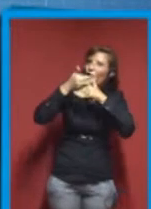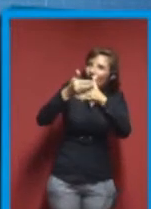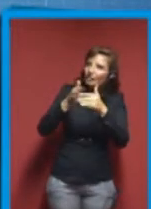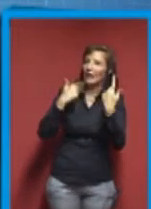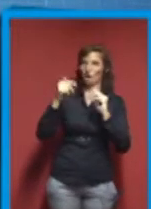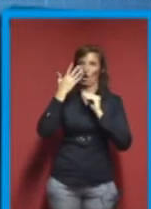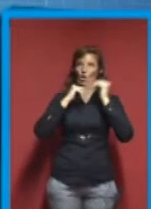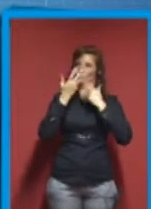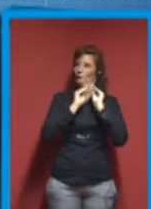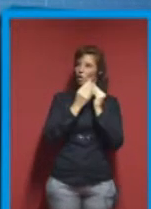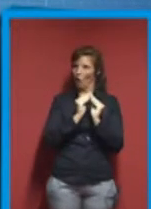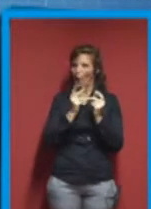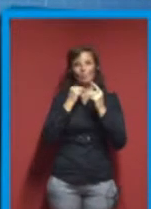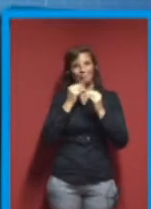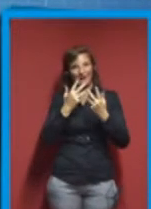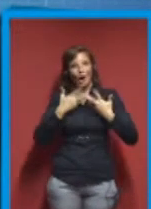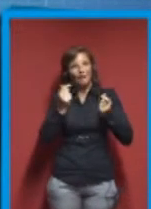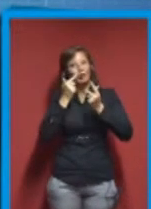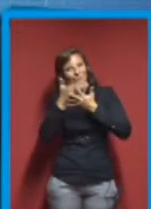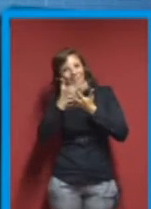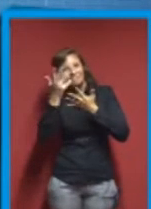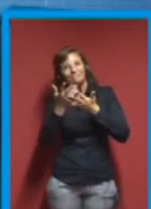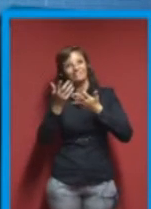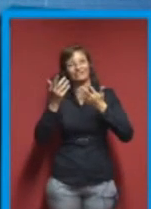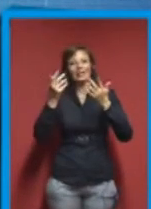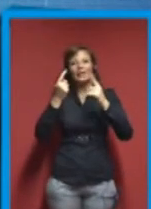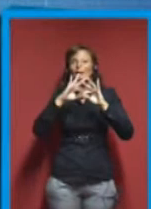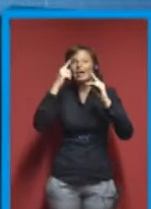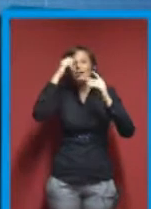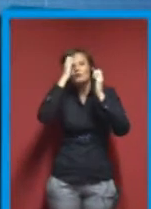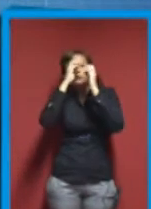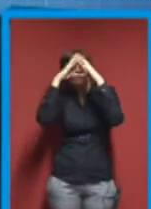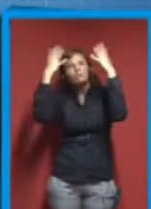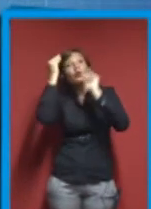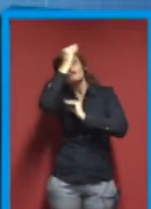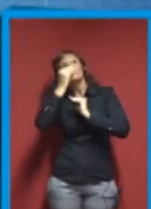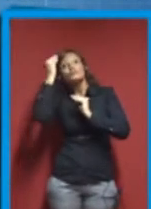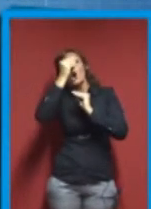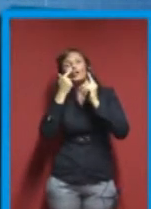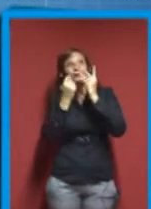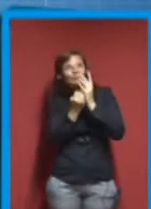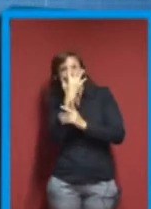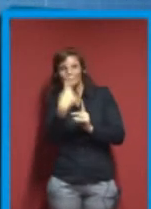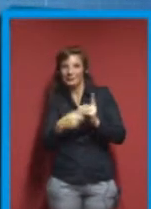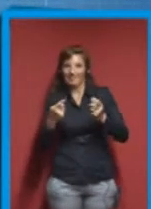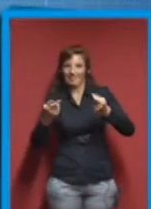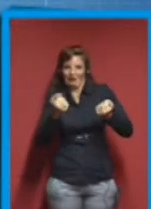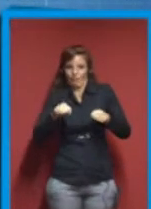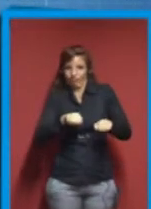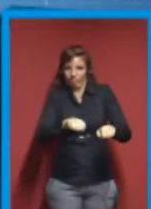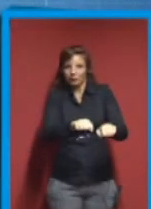questi strumenti, come hanno realizzato questo sogno di poter costruire questa falciatrice. E